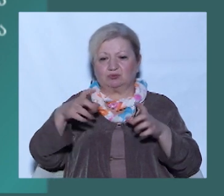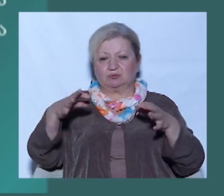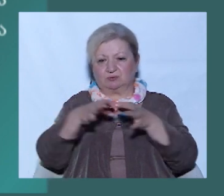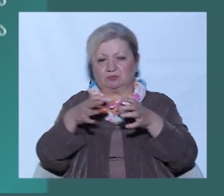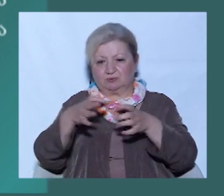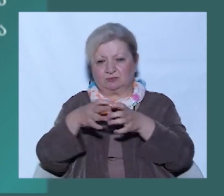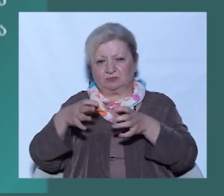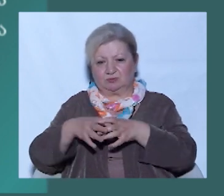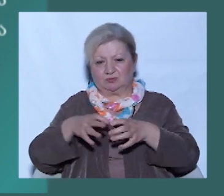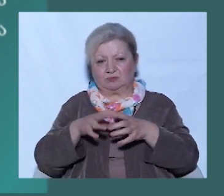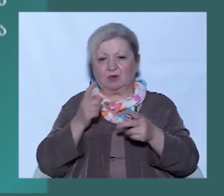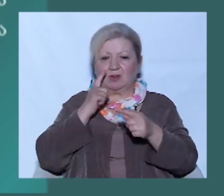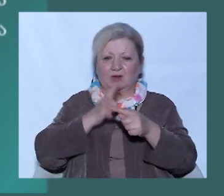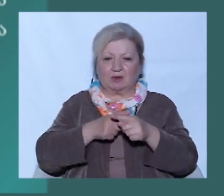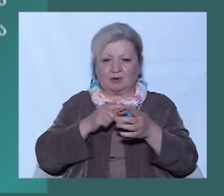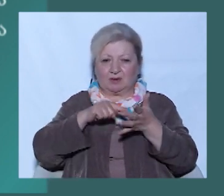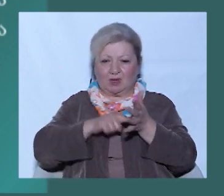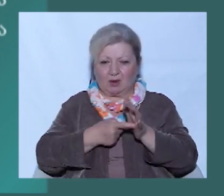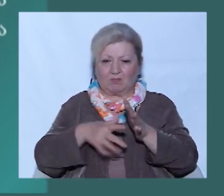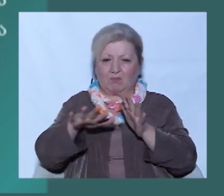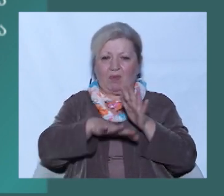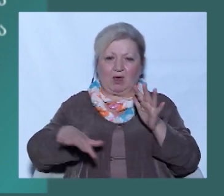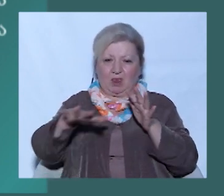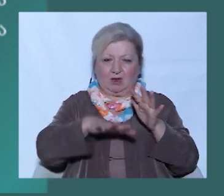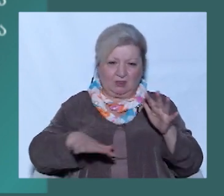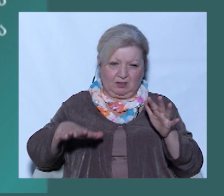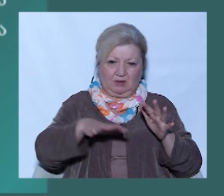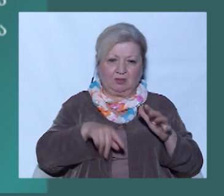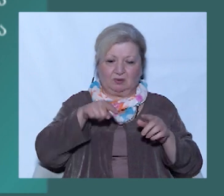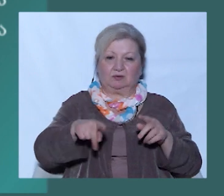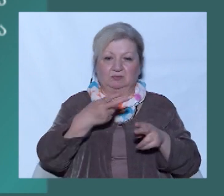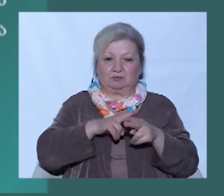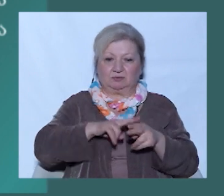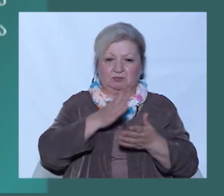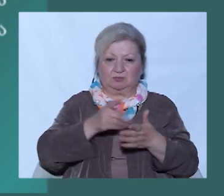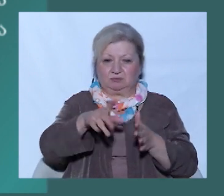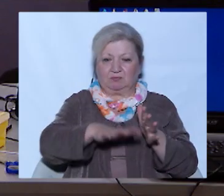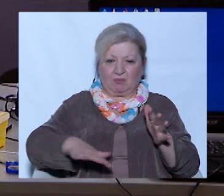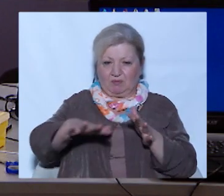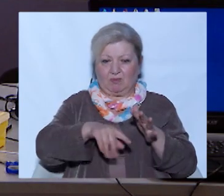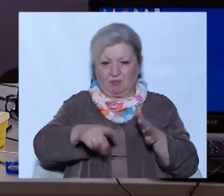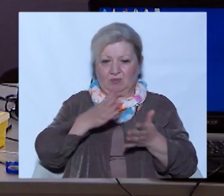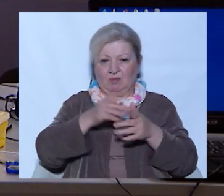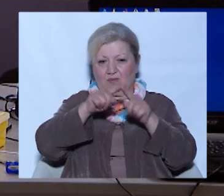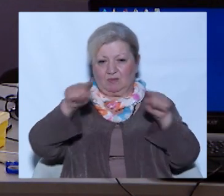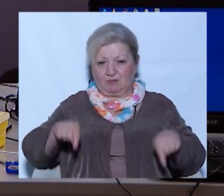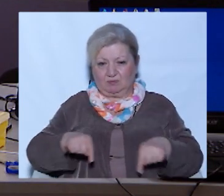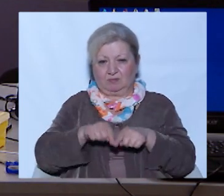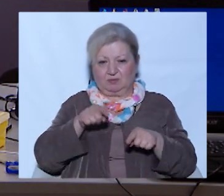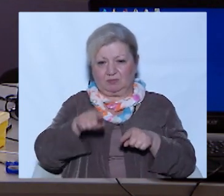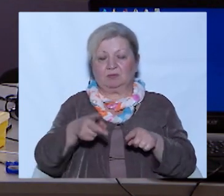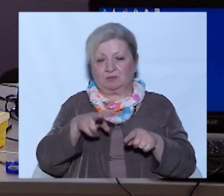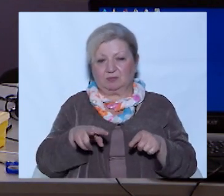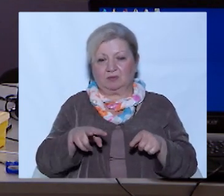ინდუქციის წირების ნამრავს ფართობზე. აი ეს არის ის ფართობი, რომელსაც შემოსაზღვრავს ეს